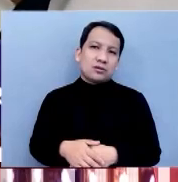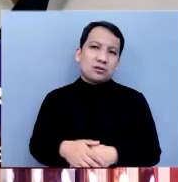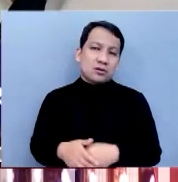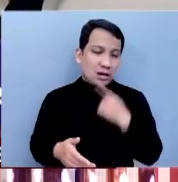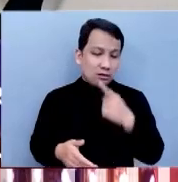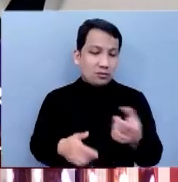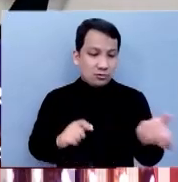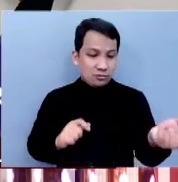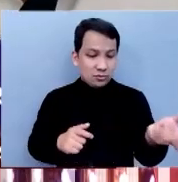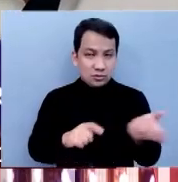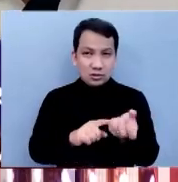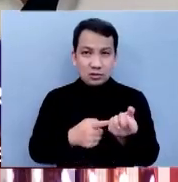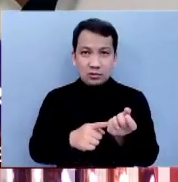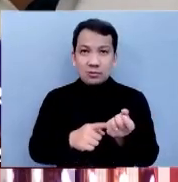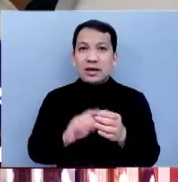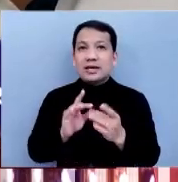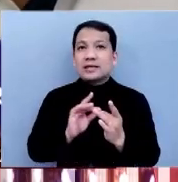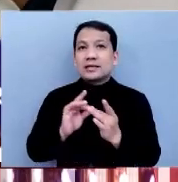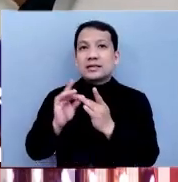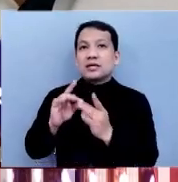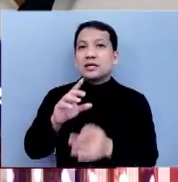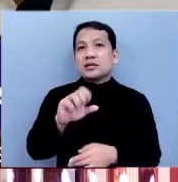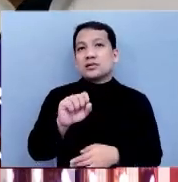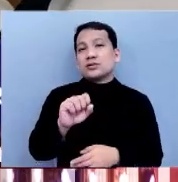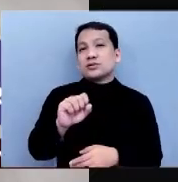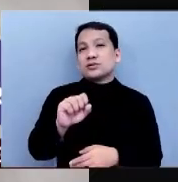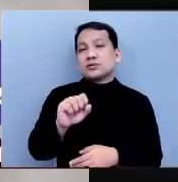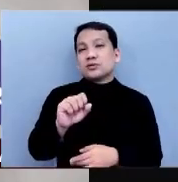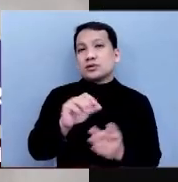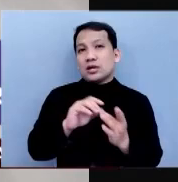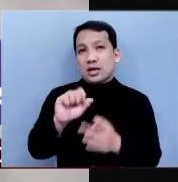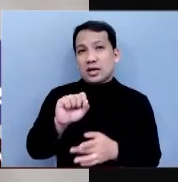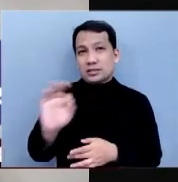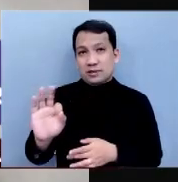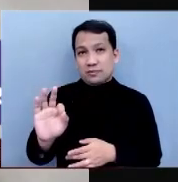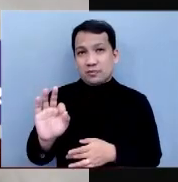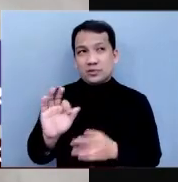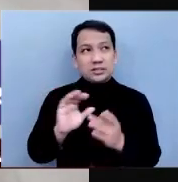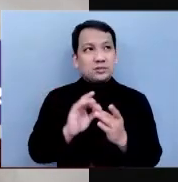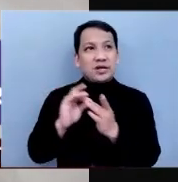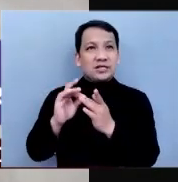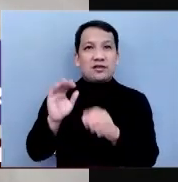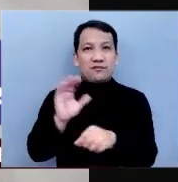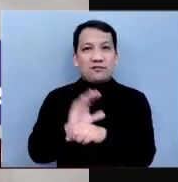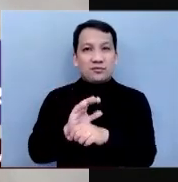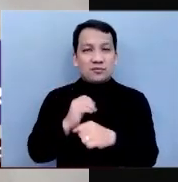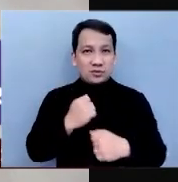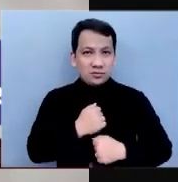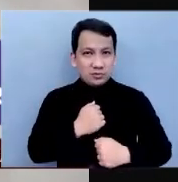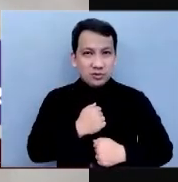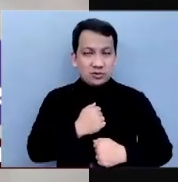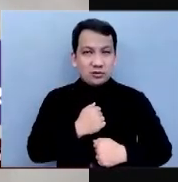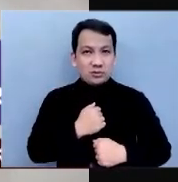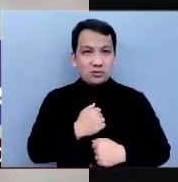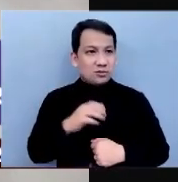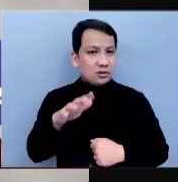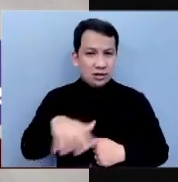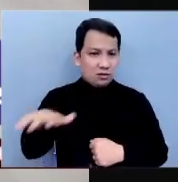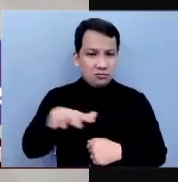given only to special forces. Special forces. Kasi if anyone can possess a suppressor,